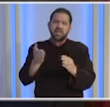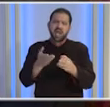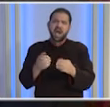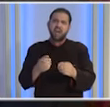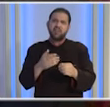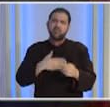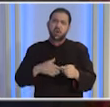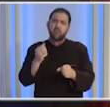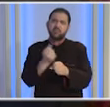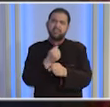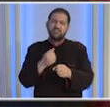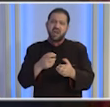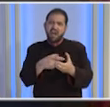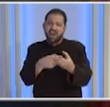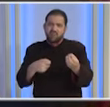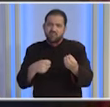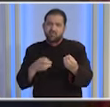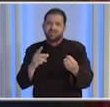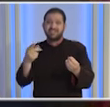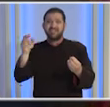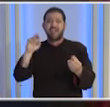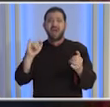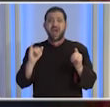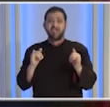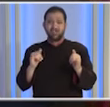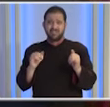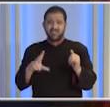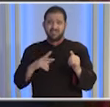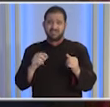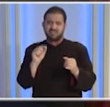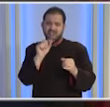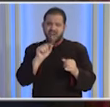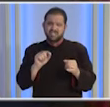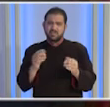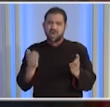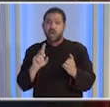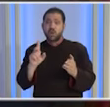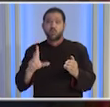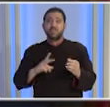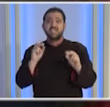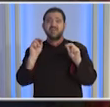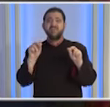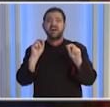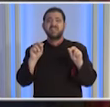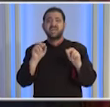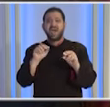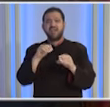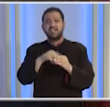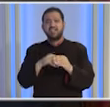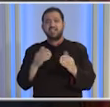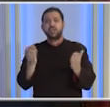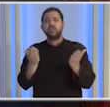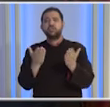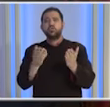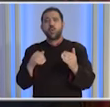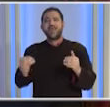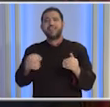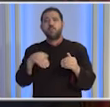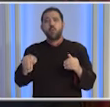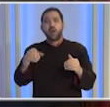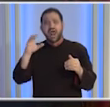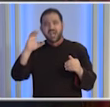sunt niște explicații, motivații care nu sunt învățate în școlile de morală